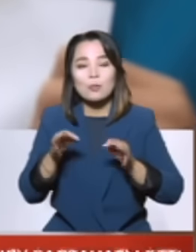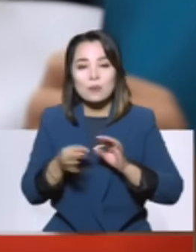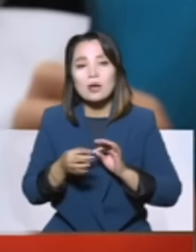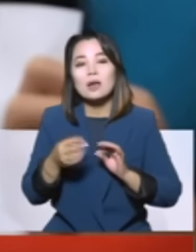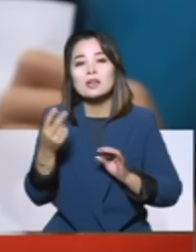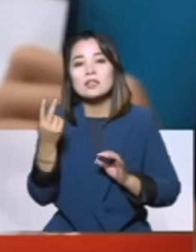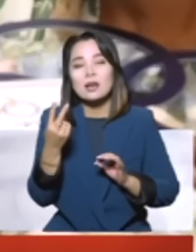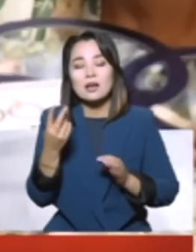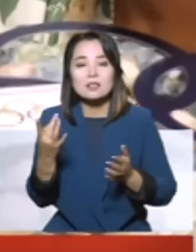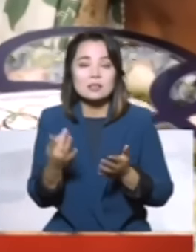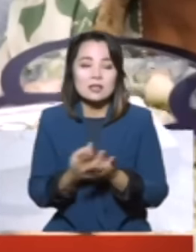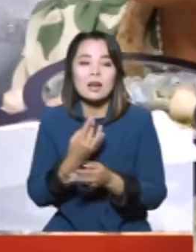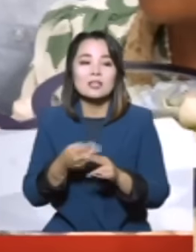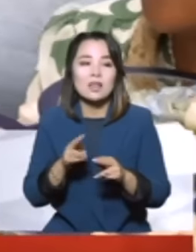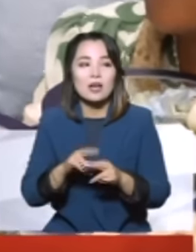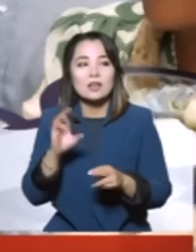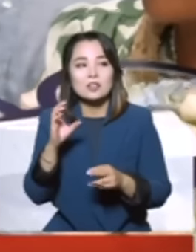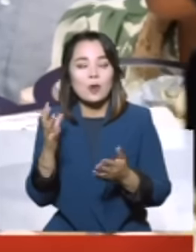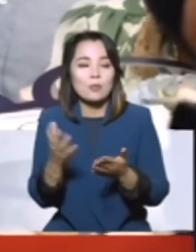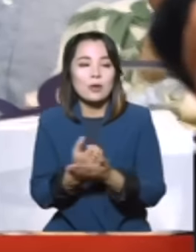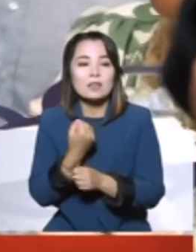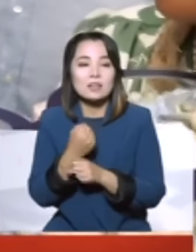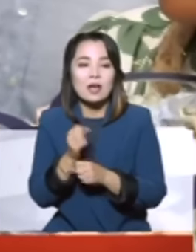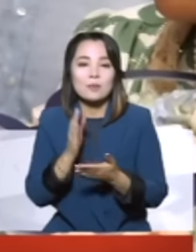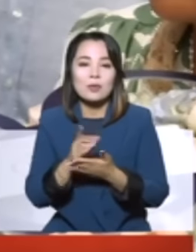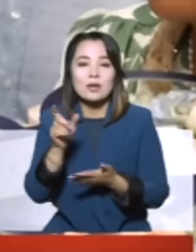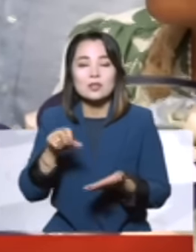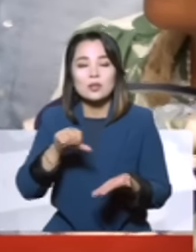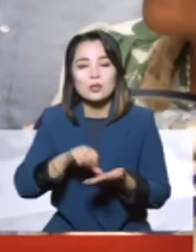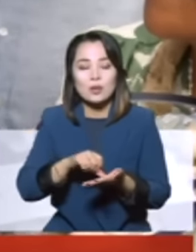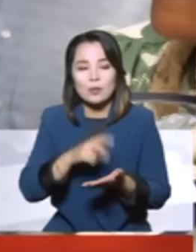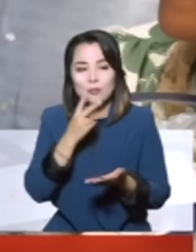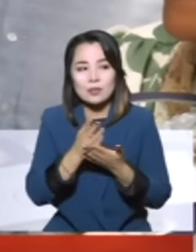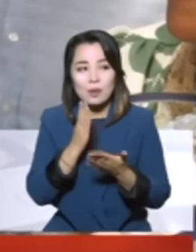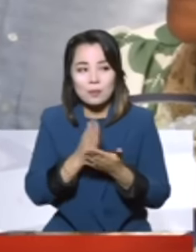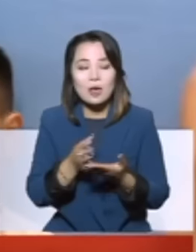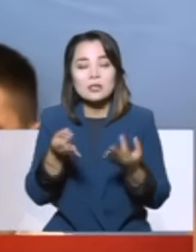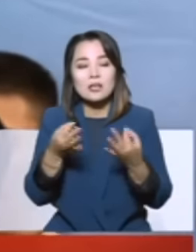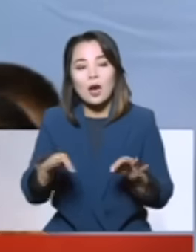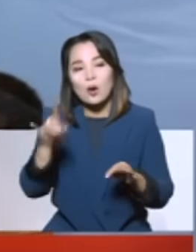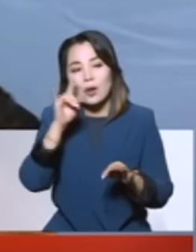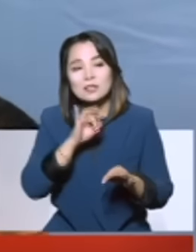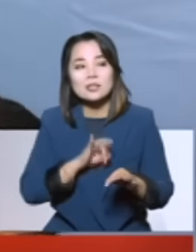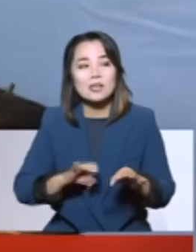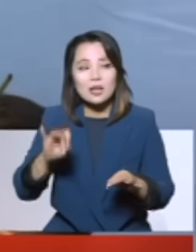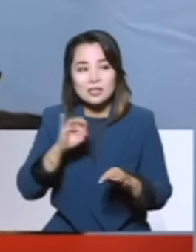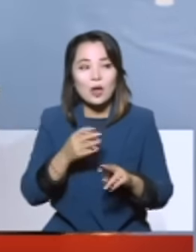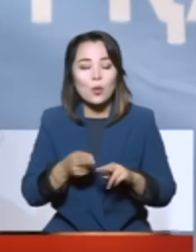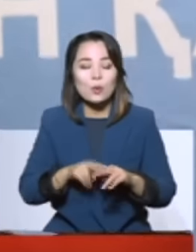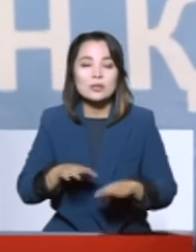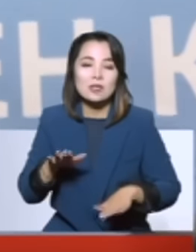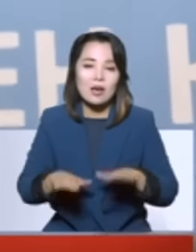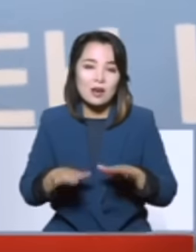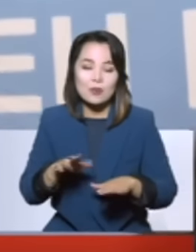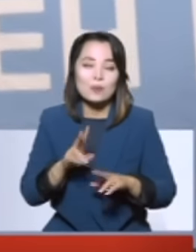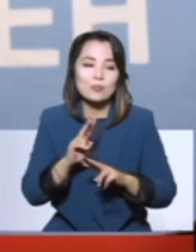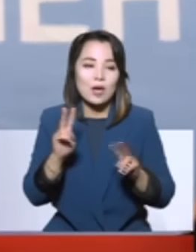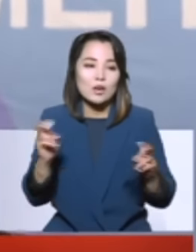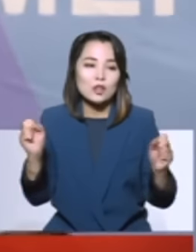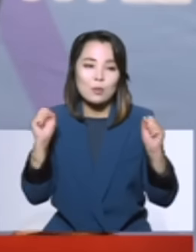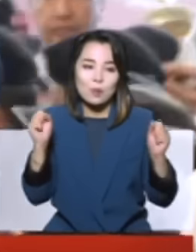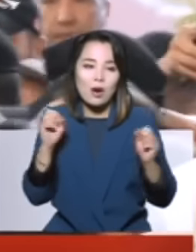екі мәрте күміш жүлдегері Санан Сүлейменовті жеңген еді. Тәуелсіз Қазақстан тарихында бұл салмақ ақта бірде бір